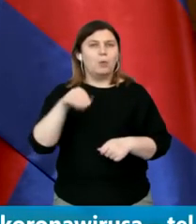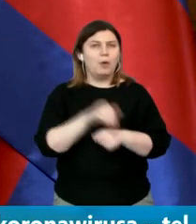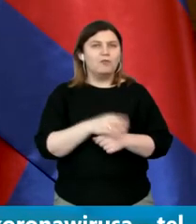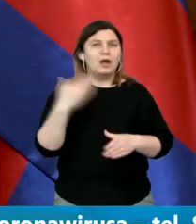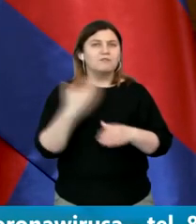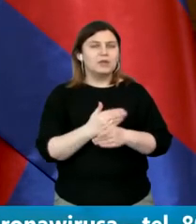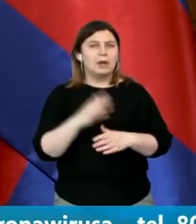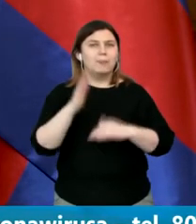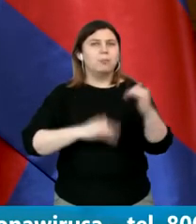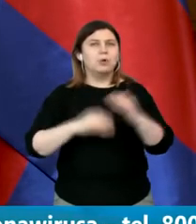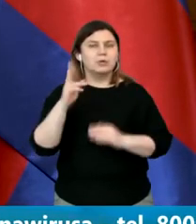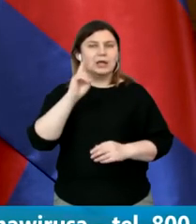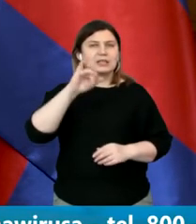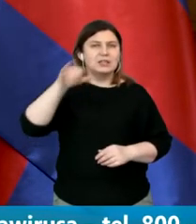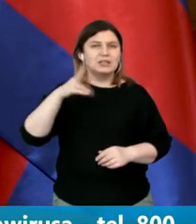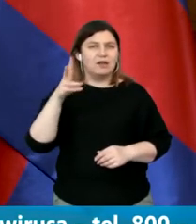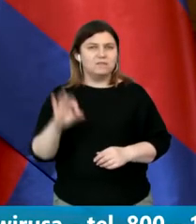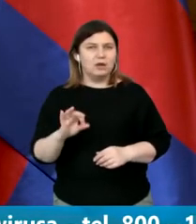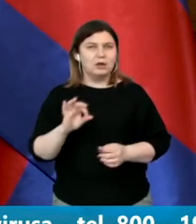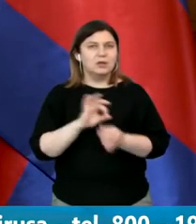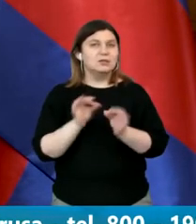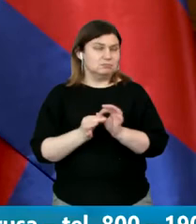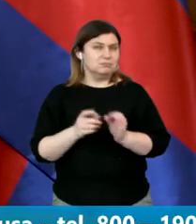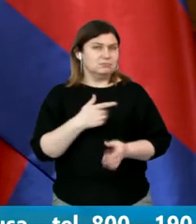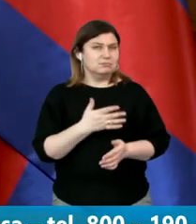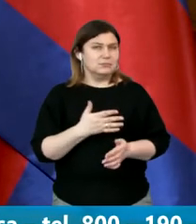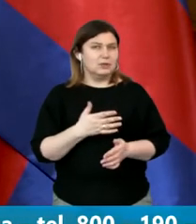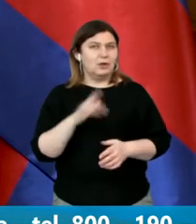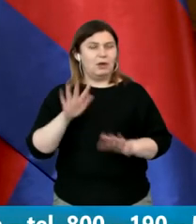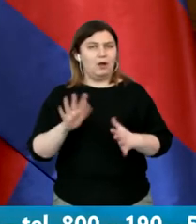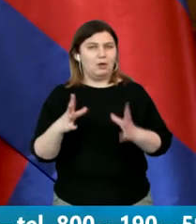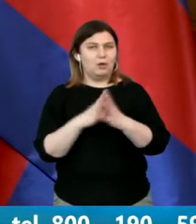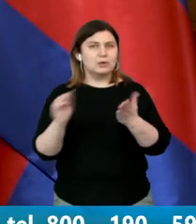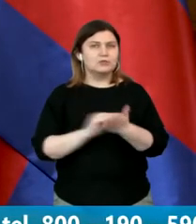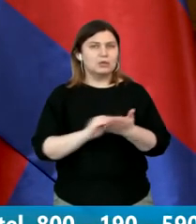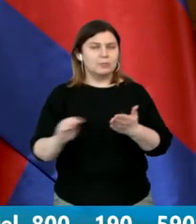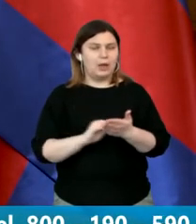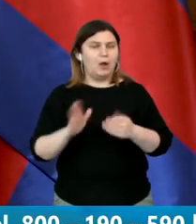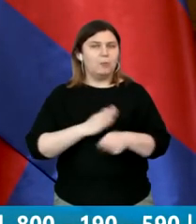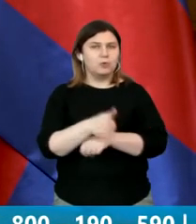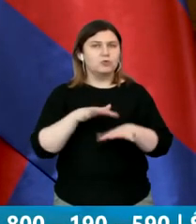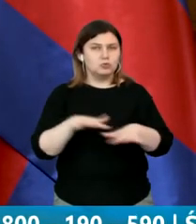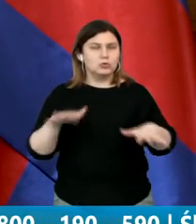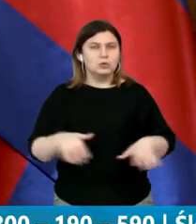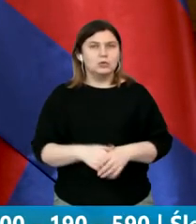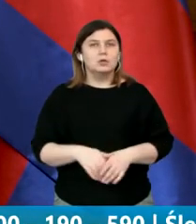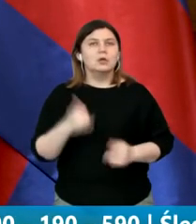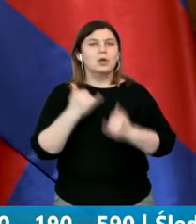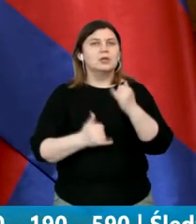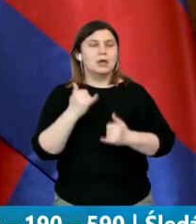przypadku budowy węzła Kijewo, gdyż jednak około 10 miesięcy opóźnienia to dużo? Panie Andrzeju, jeżeli chodzi